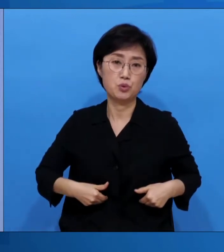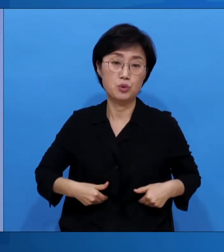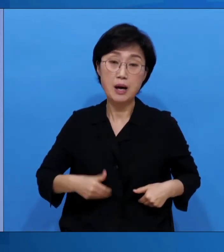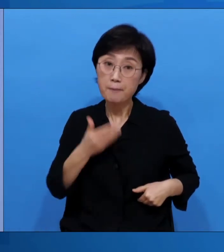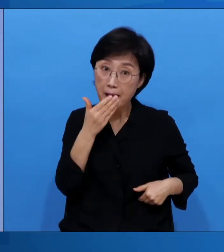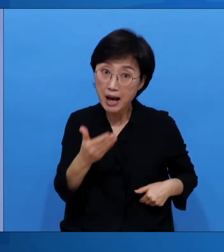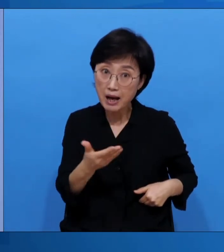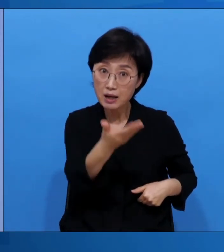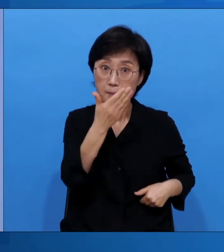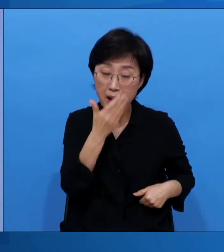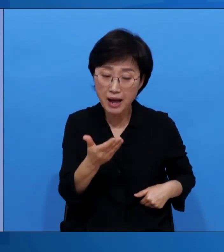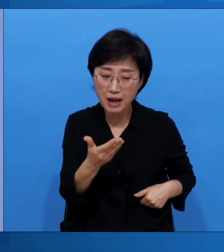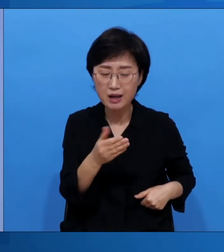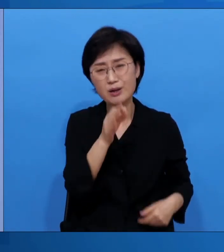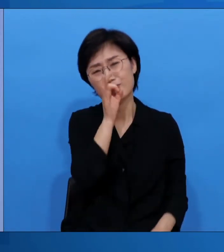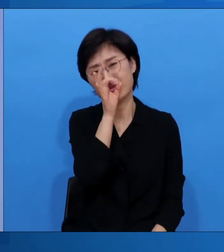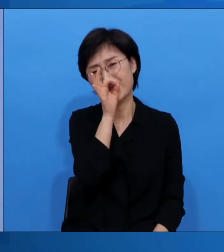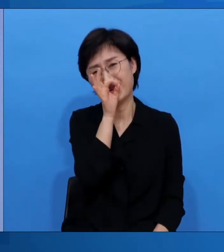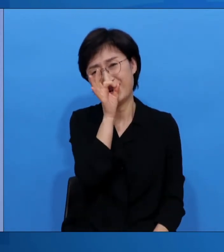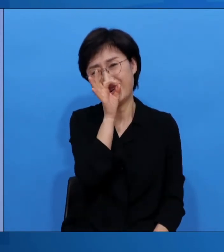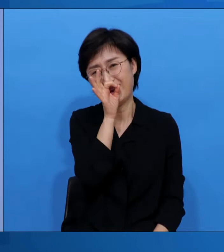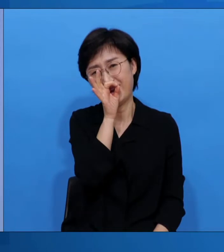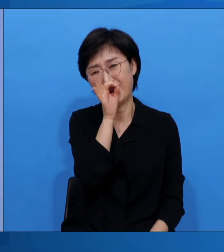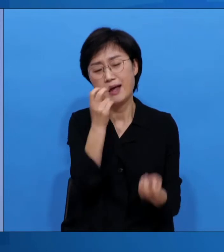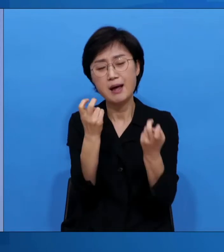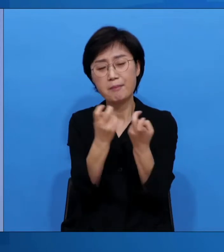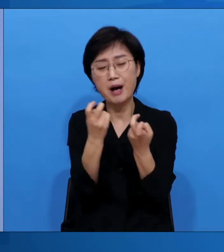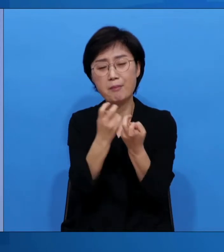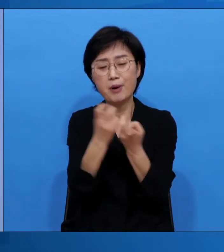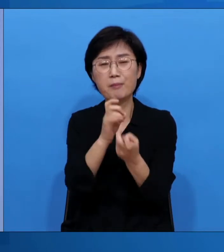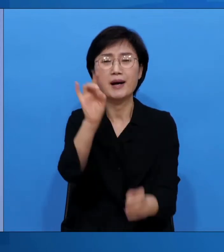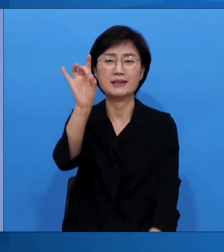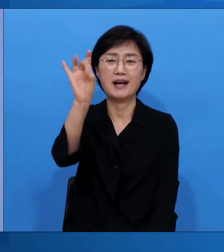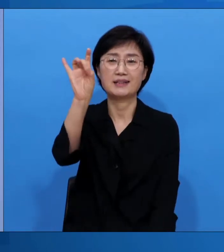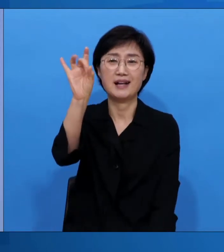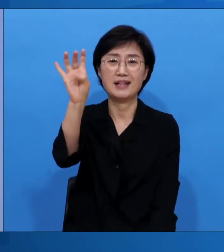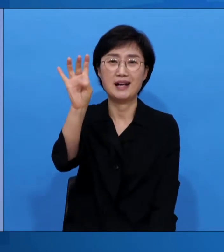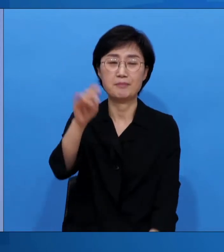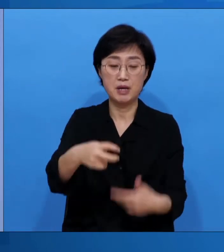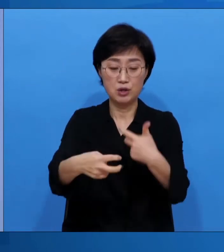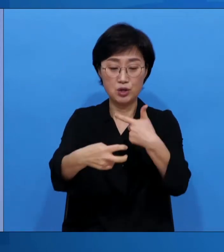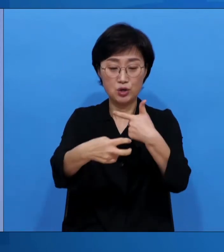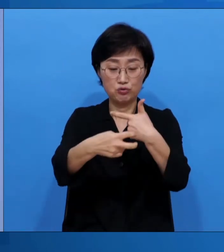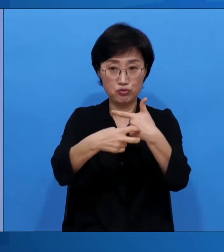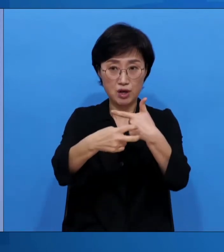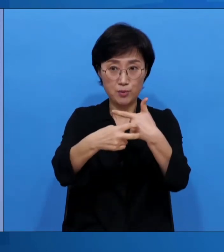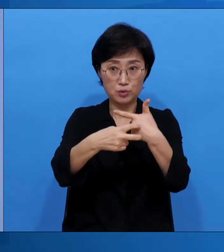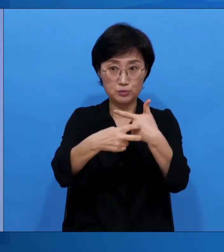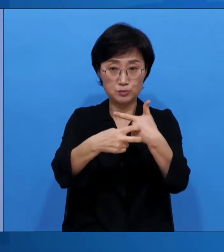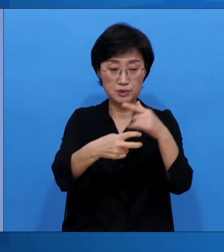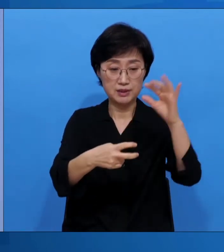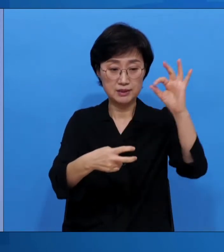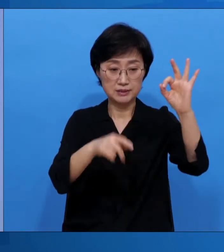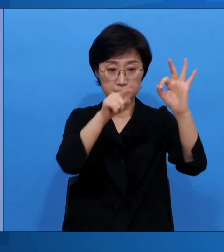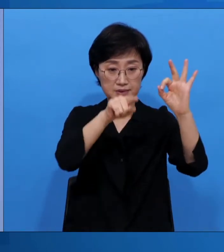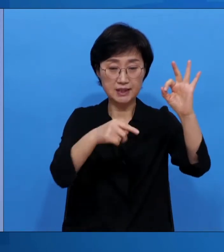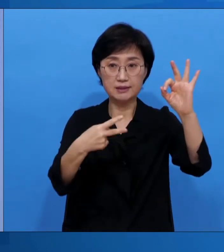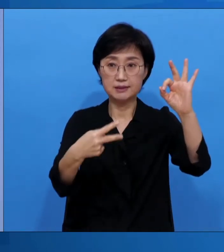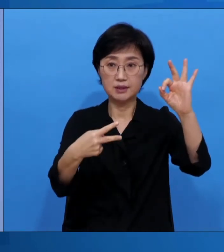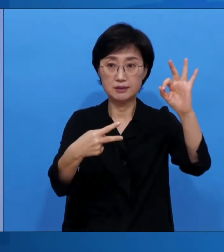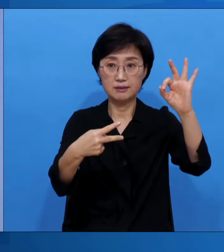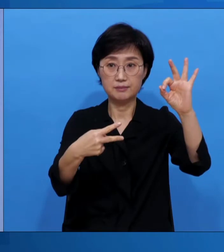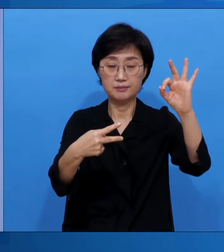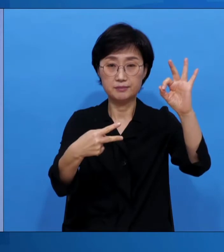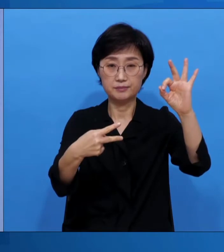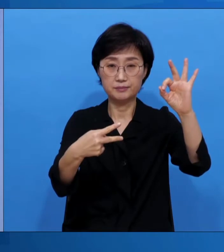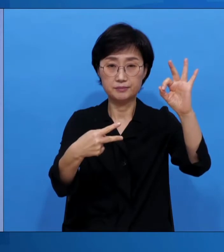It's impossible. 길은 하나밖에 없어요. But there's only one 그래서 누가복음 10장 2절에 뭐라고 되어 있습니까? And so in Luke chapter 10 verse 2, what does it